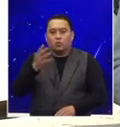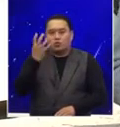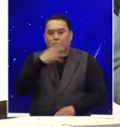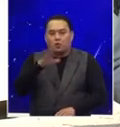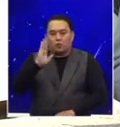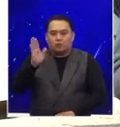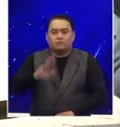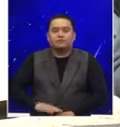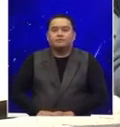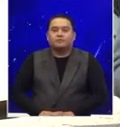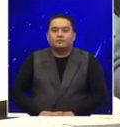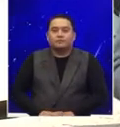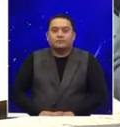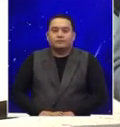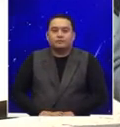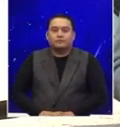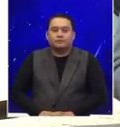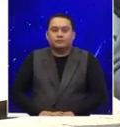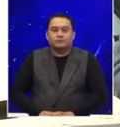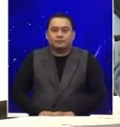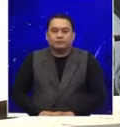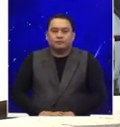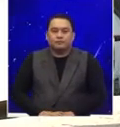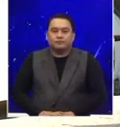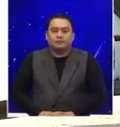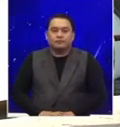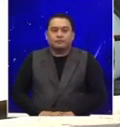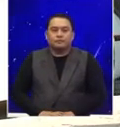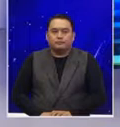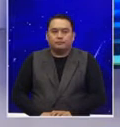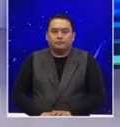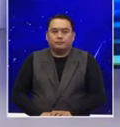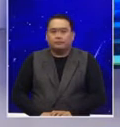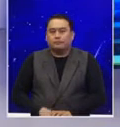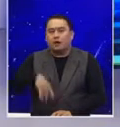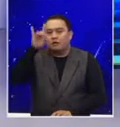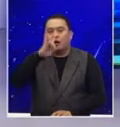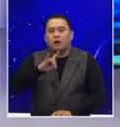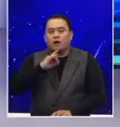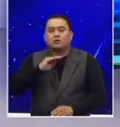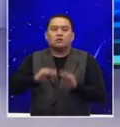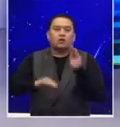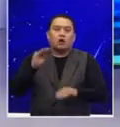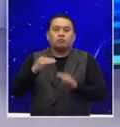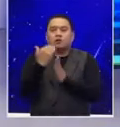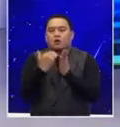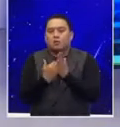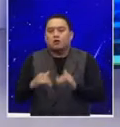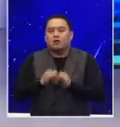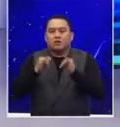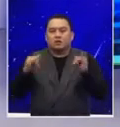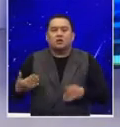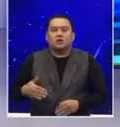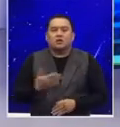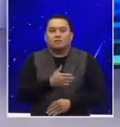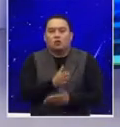появится тепло. Адина Смагулова, Нуржан Муканов, телеканал ЖТСУ. В Казахстане разработают программу развития